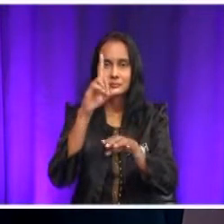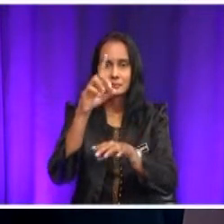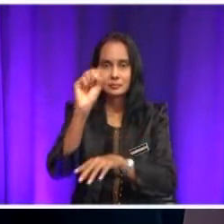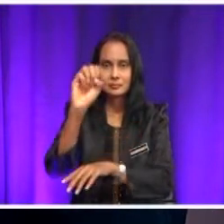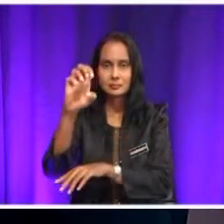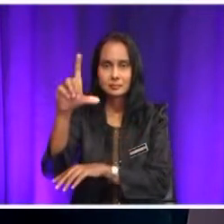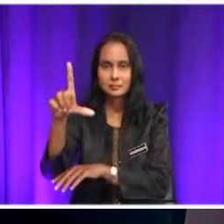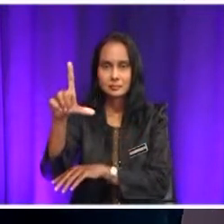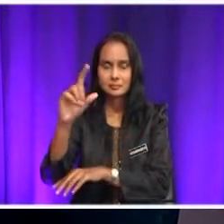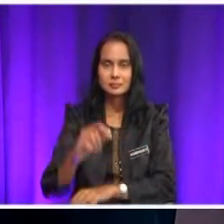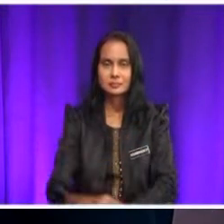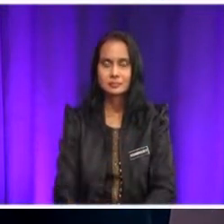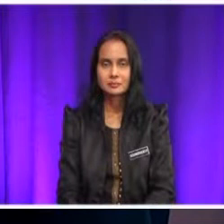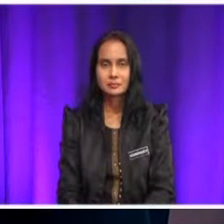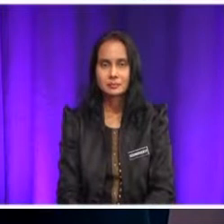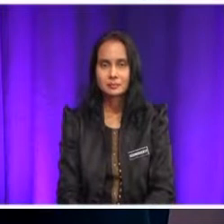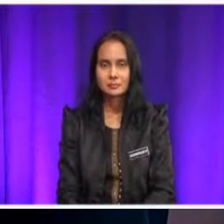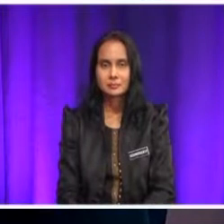tumbuhan organisme